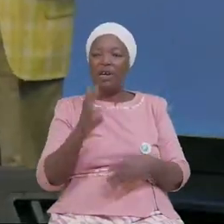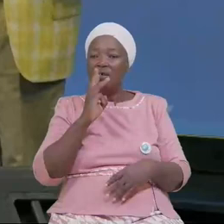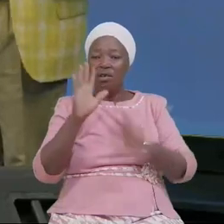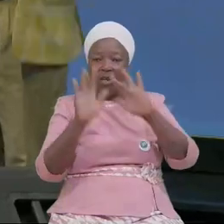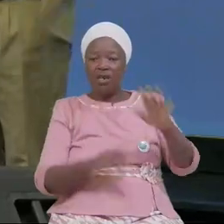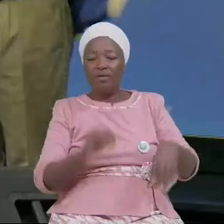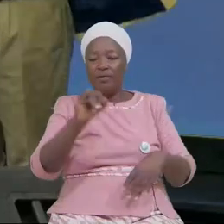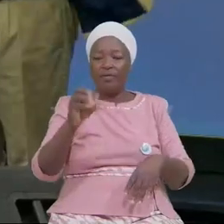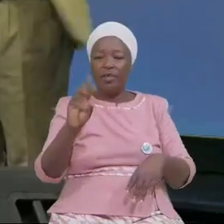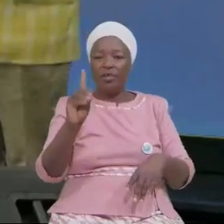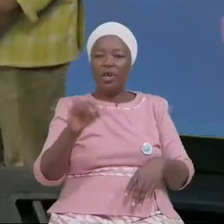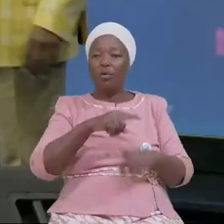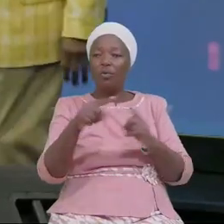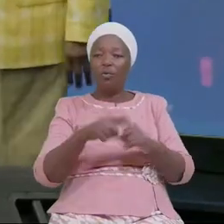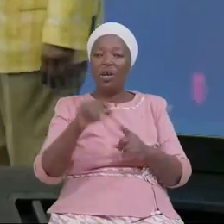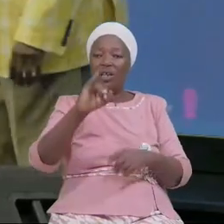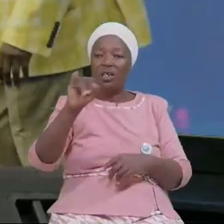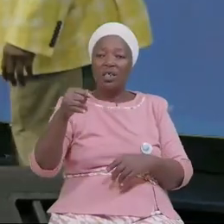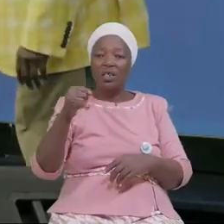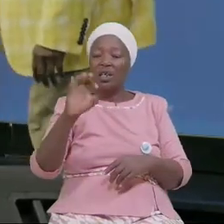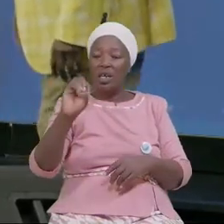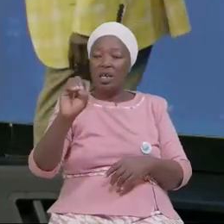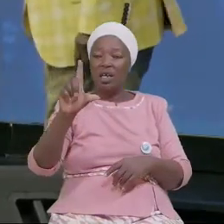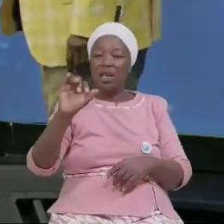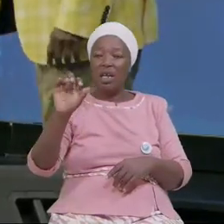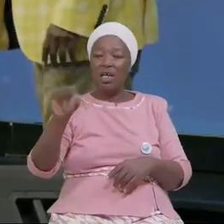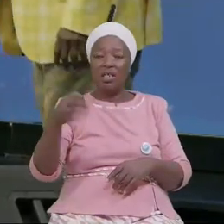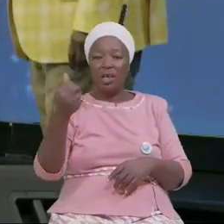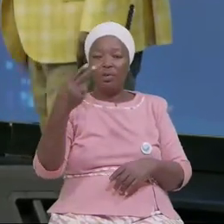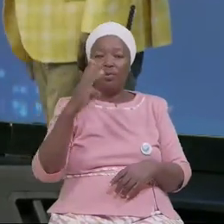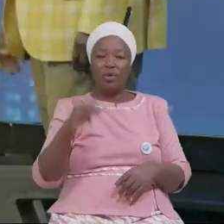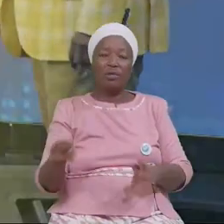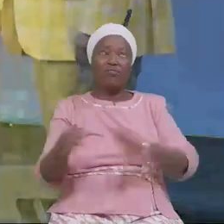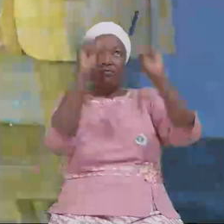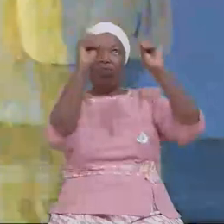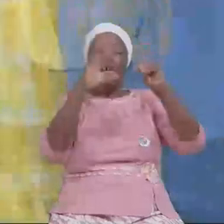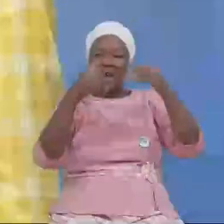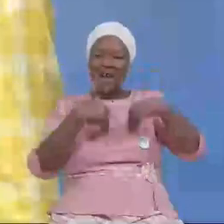Élie devait monter au ciel, il faut